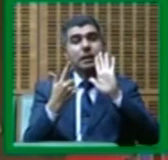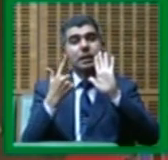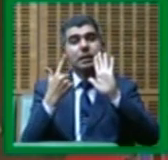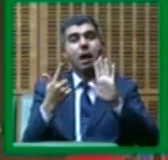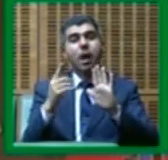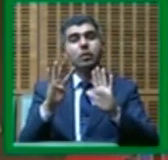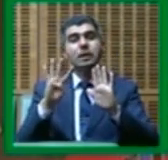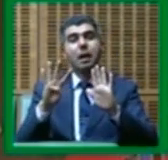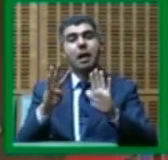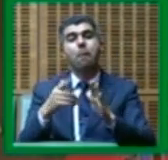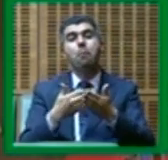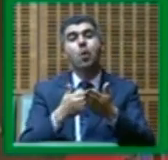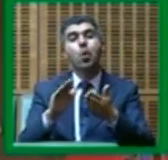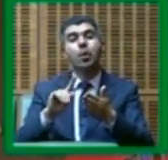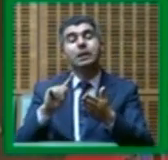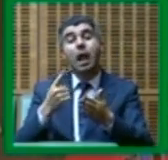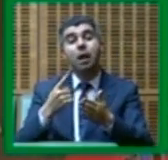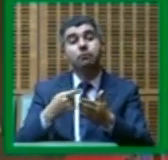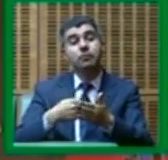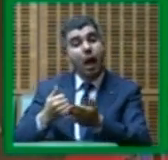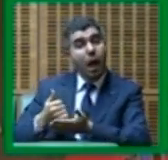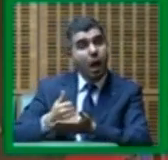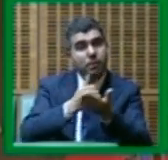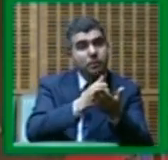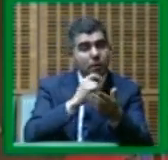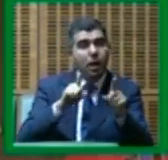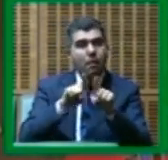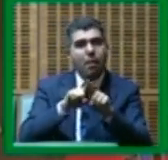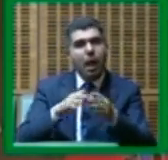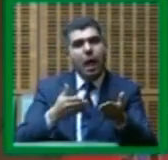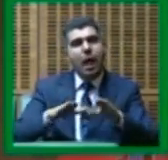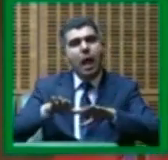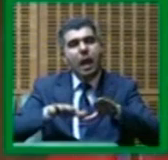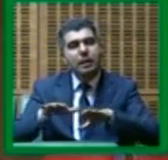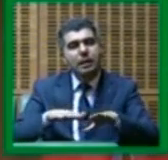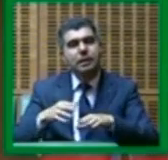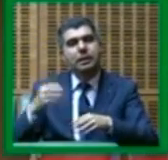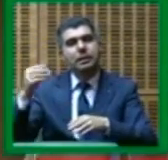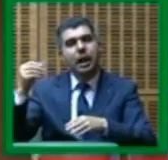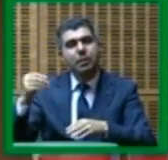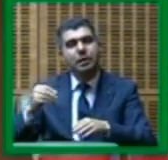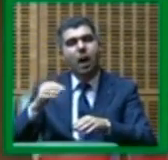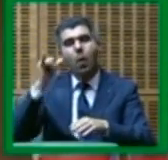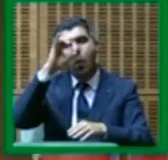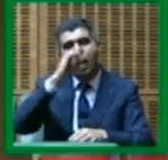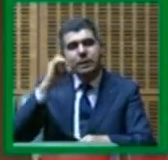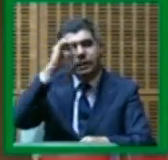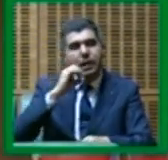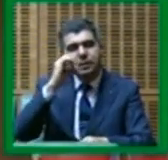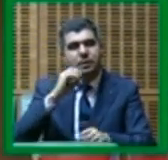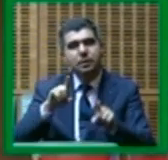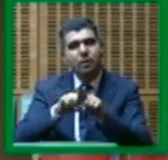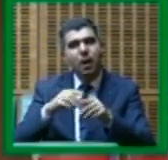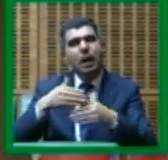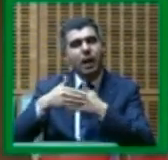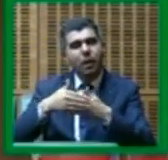نديروا اتفاقيه اخرى جهويه مع الجهه ديال السوسمه صدرعاء البيضاء الدار البيضاء ورزازات زاكوره، واللي الحمد لله خدمتها هي ابتداء من